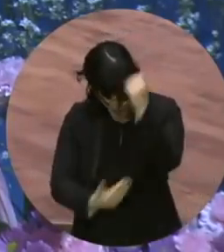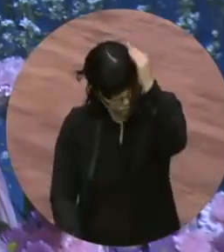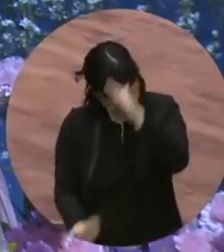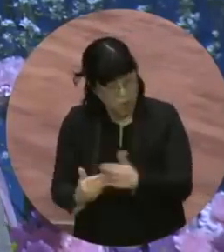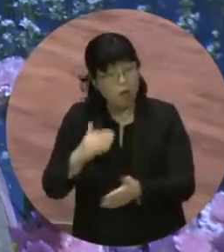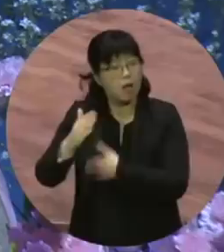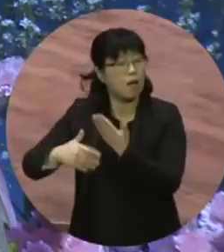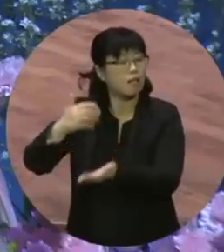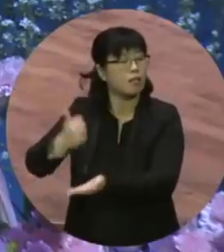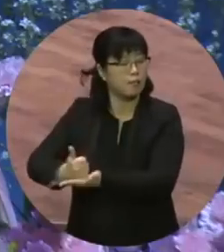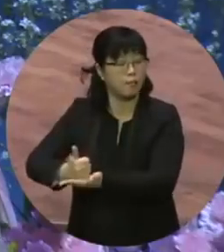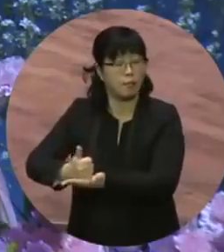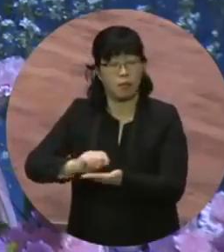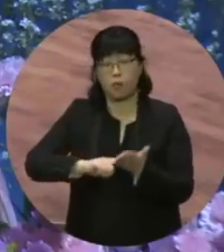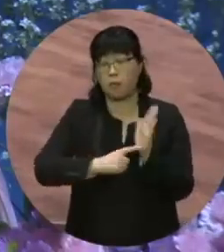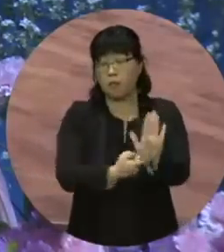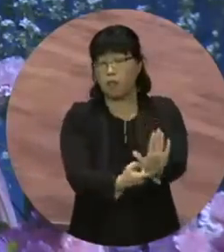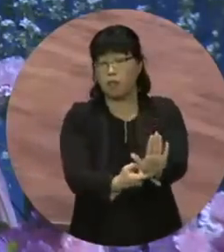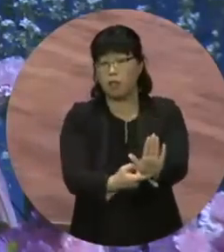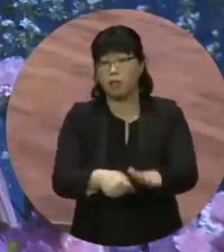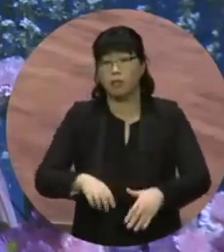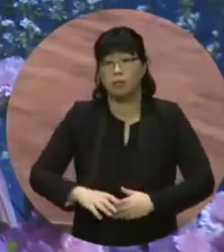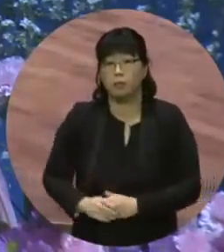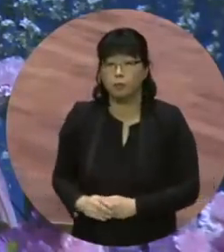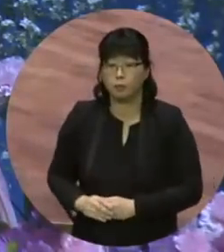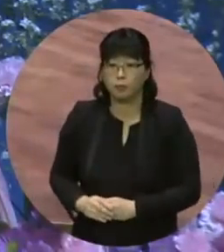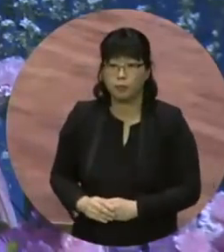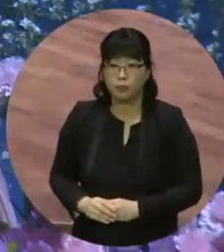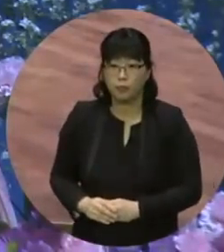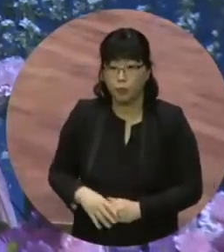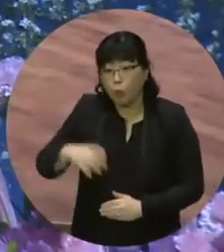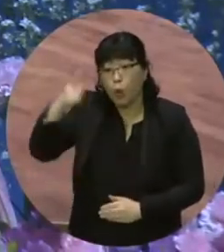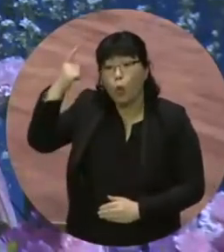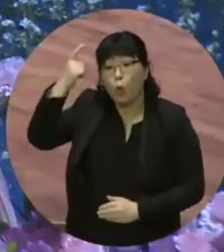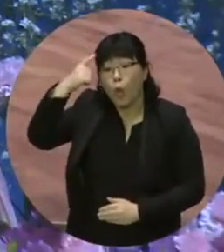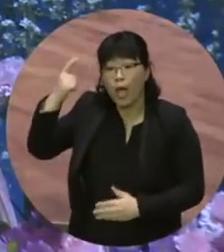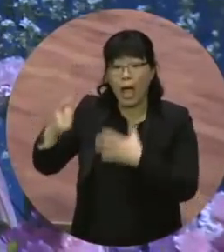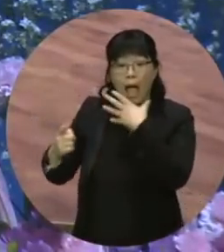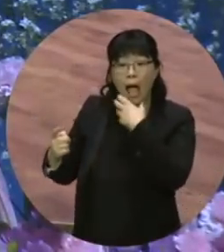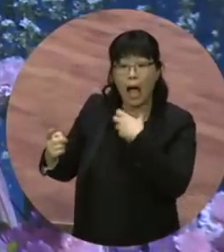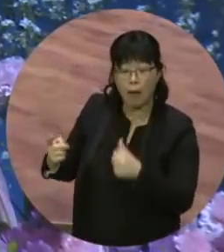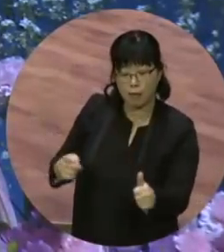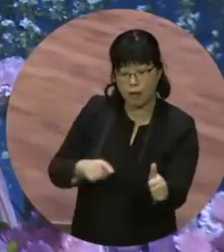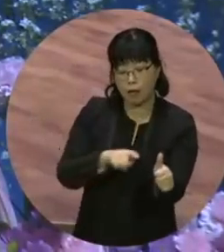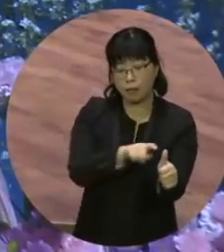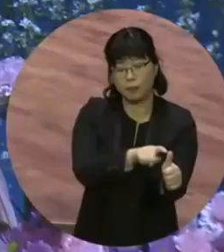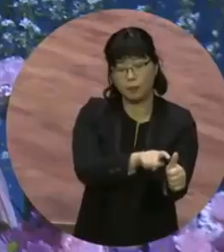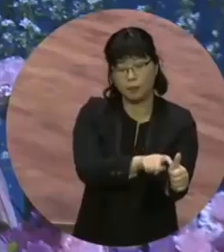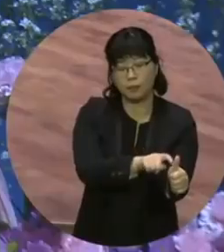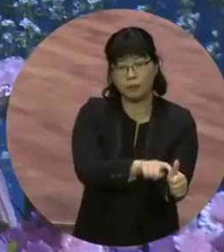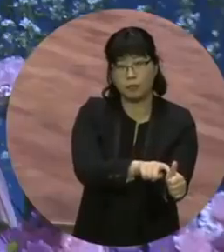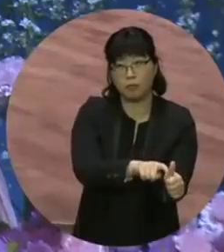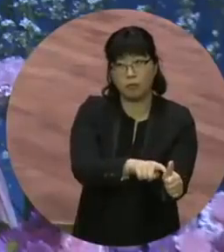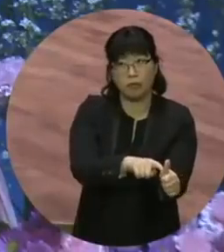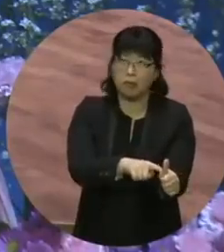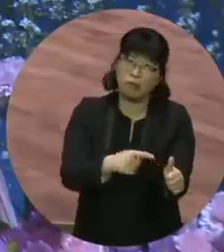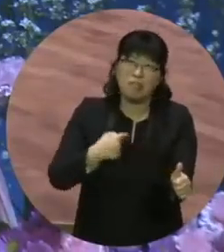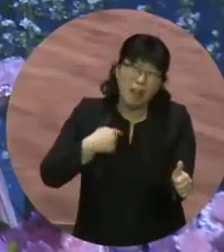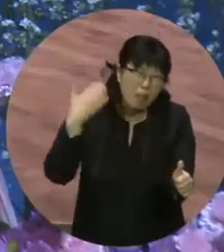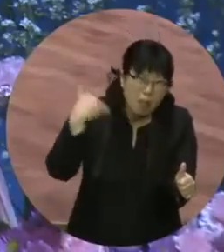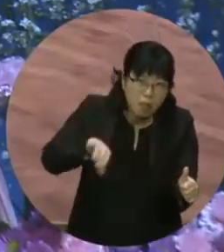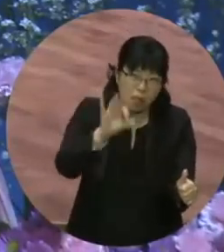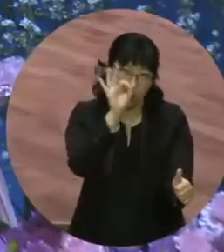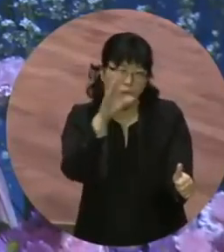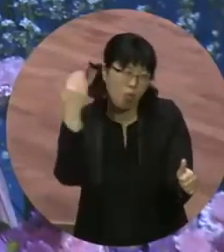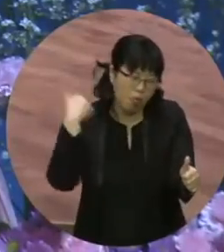지금 아브라함이 불신앙의 참에 취해서 있었기 때문에 나는 끝났어. 나는